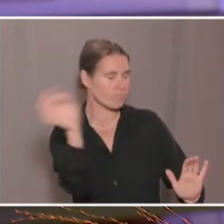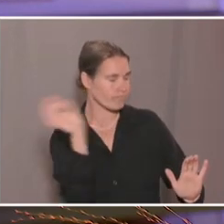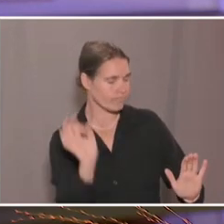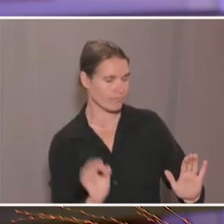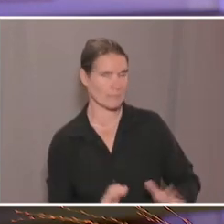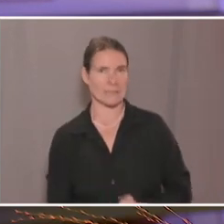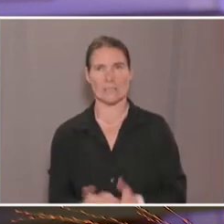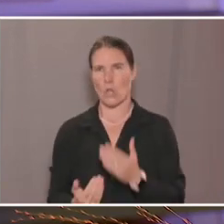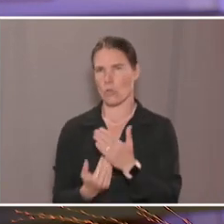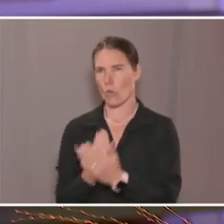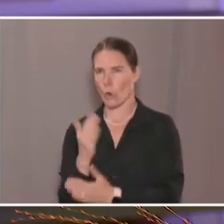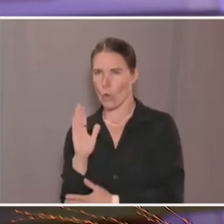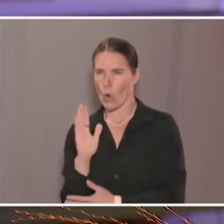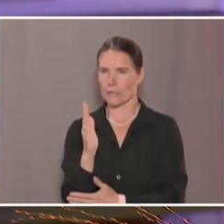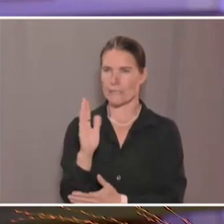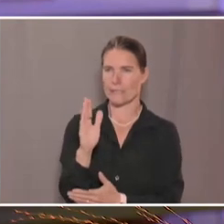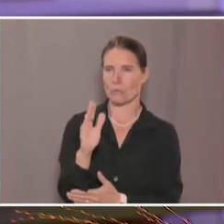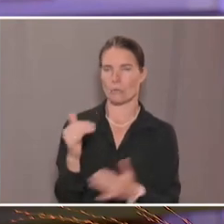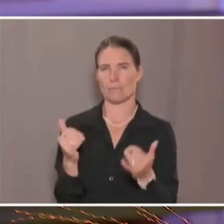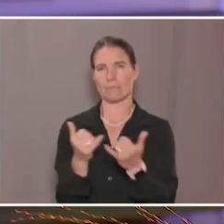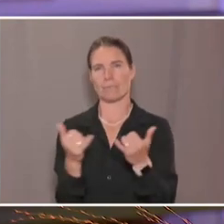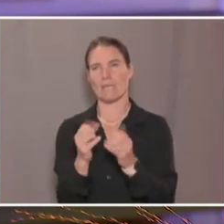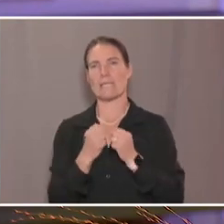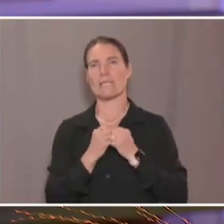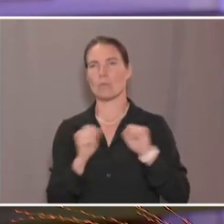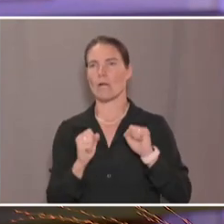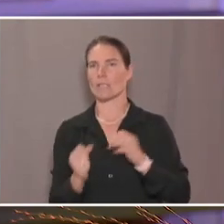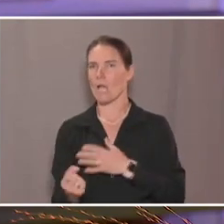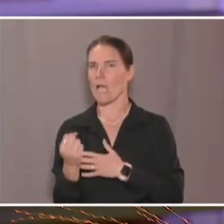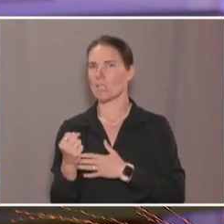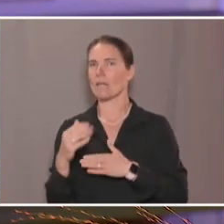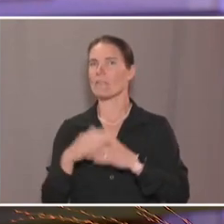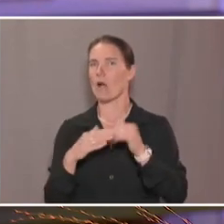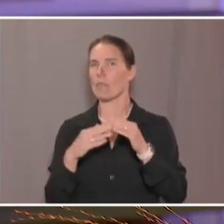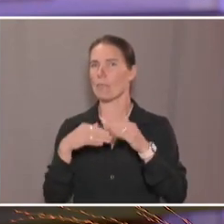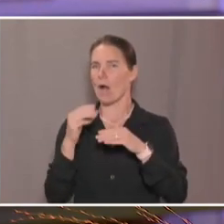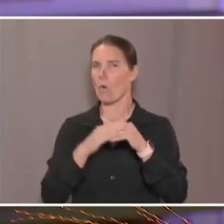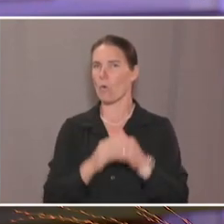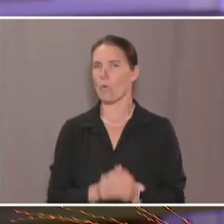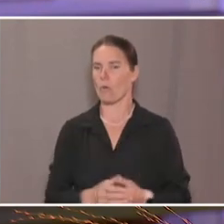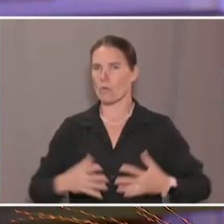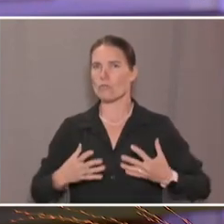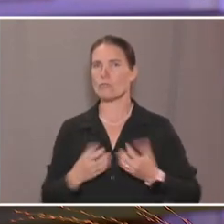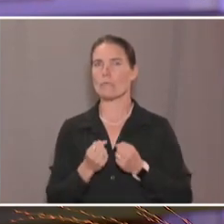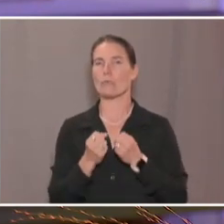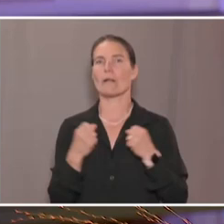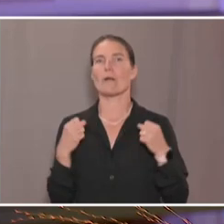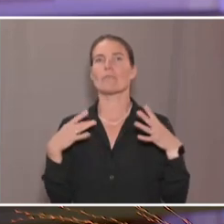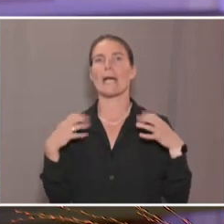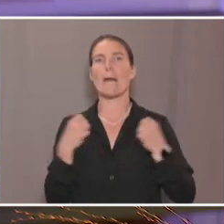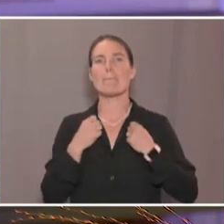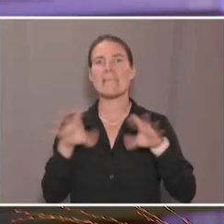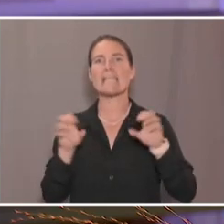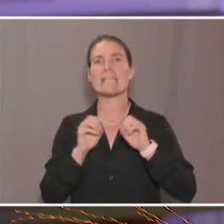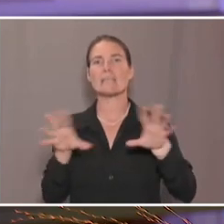Die Neuorientierung umfasste einen demokratischen Herrschaftsaufbau, die Schaffung freier Medien sowie